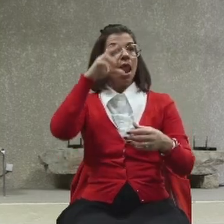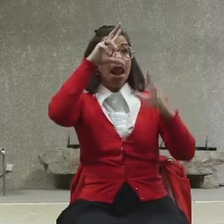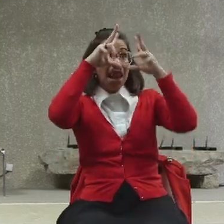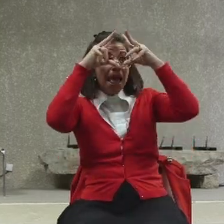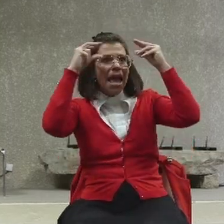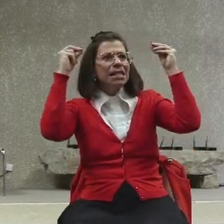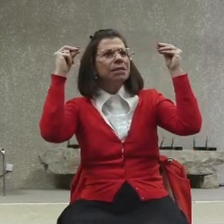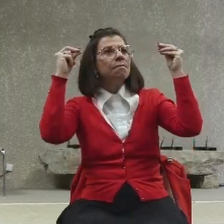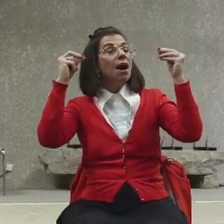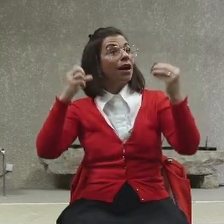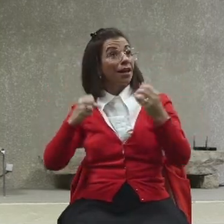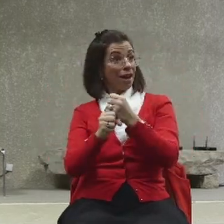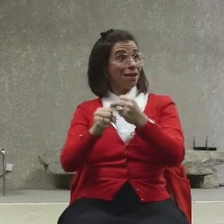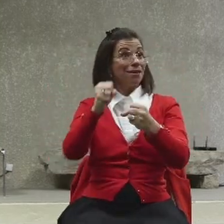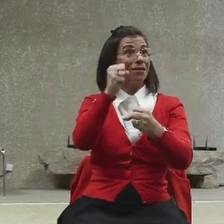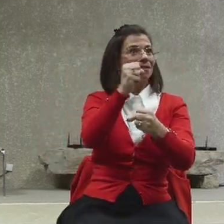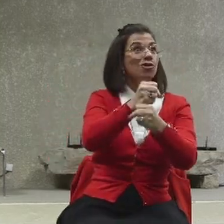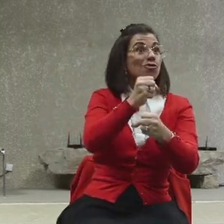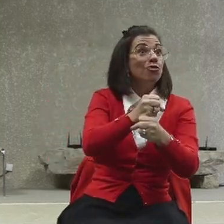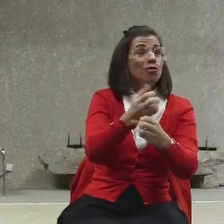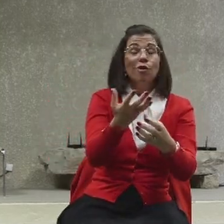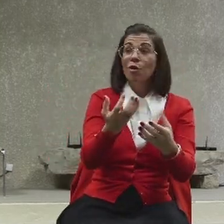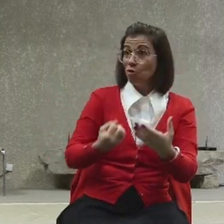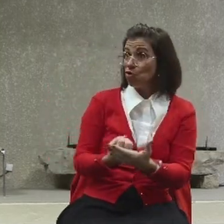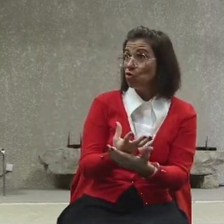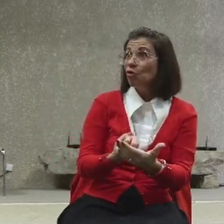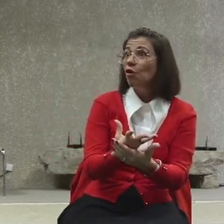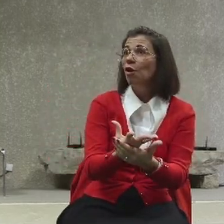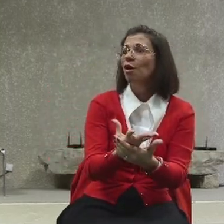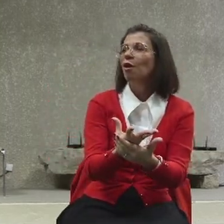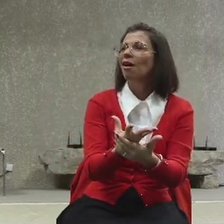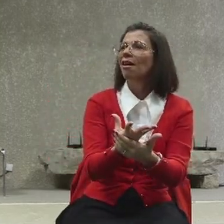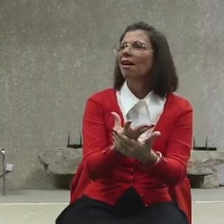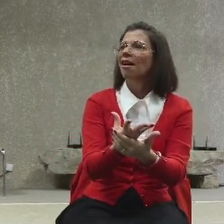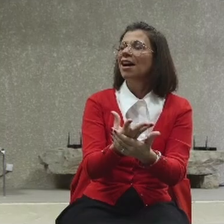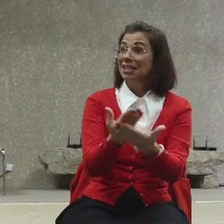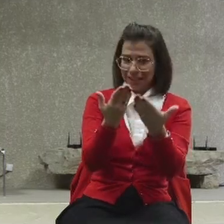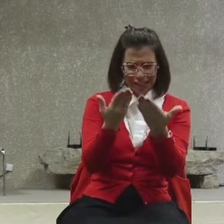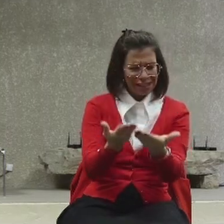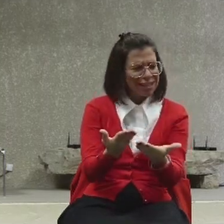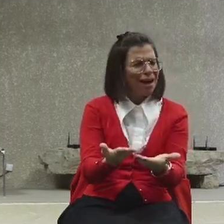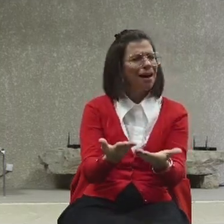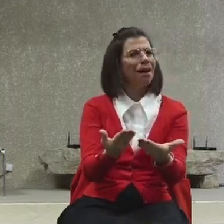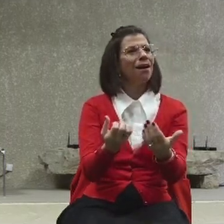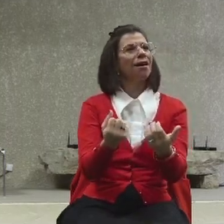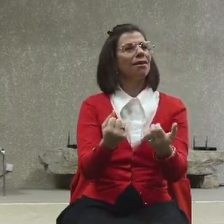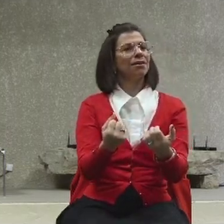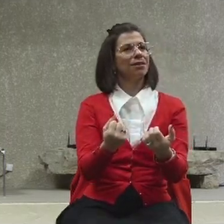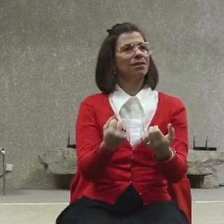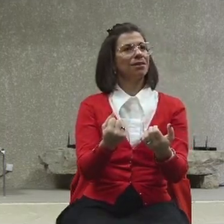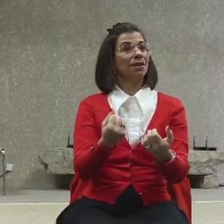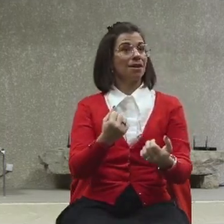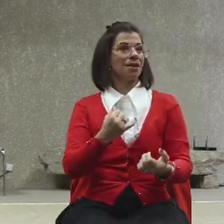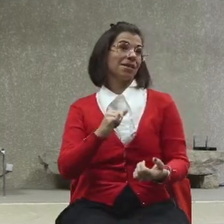tenez simplement à ce que vous voyez, oui, on peut être chrétien, mais vous vivrez toujours dans la